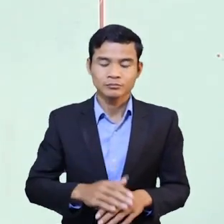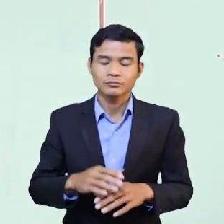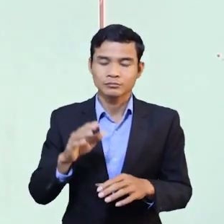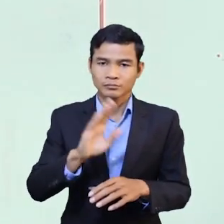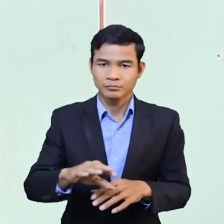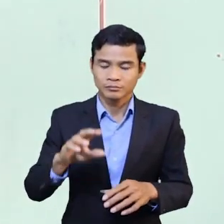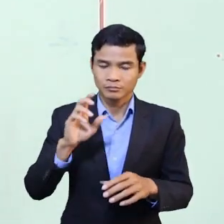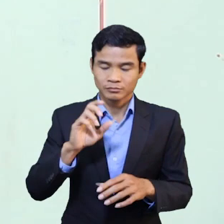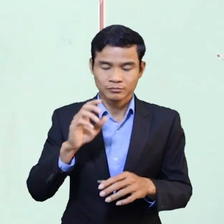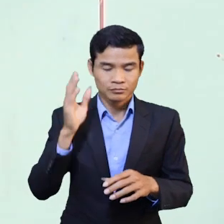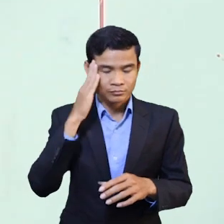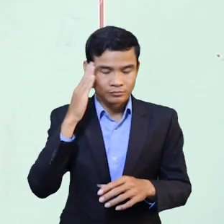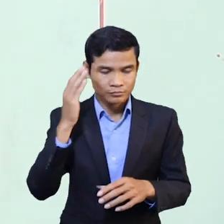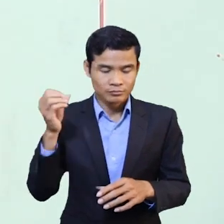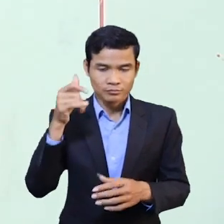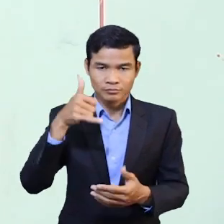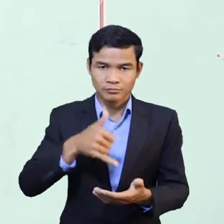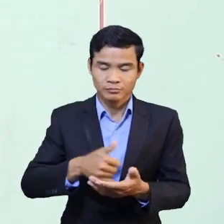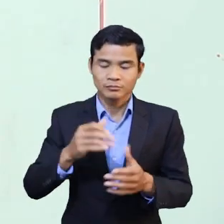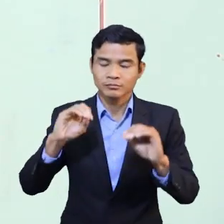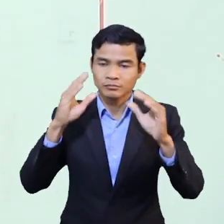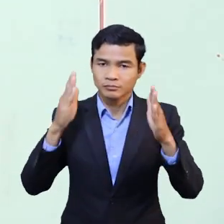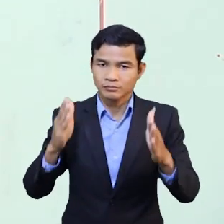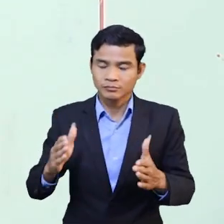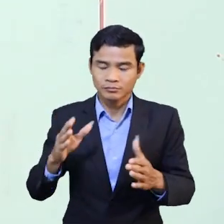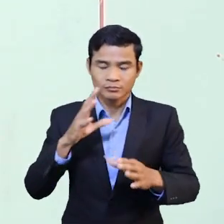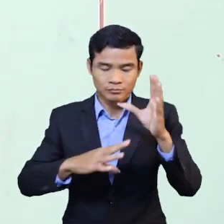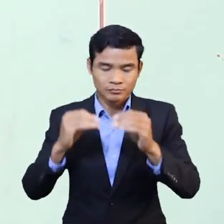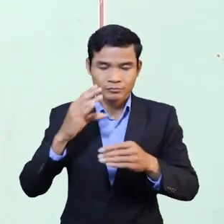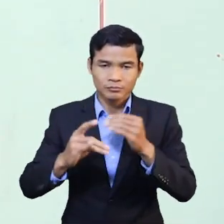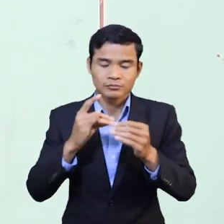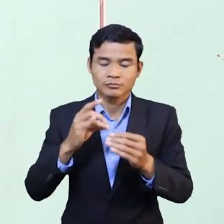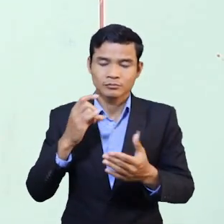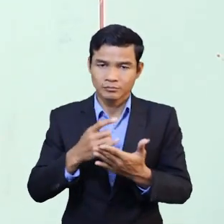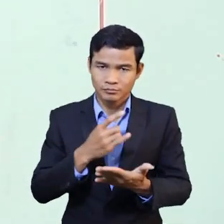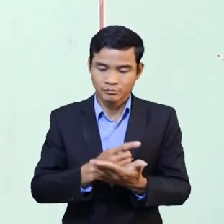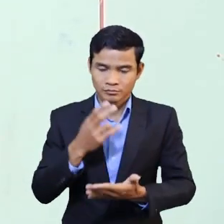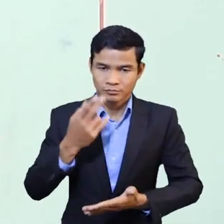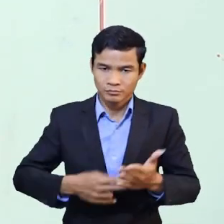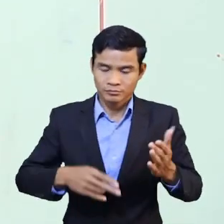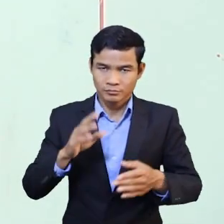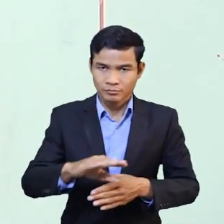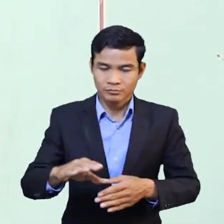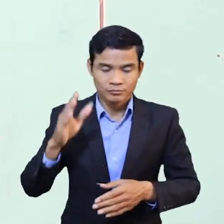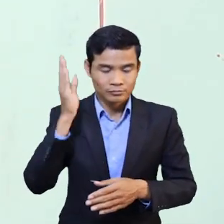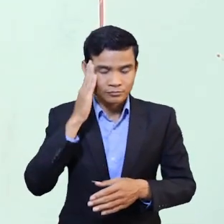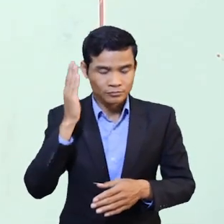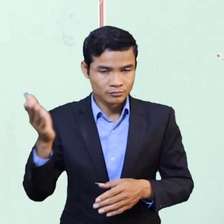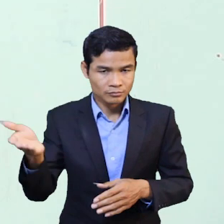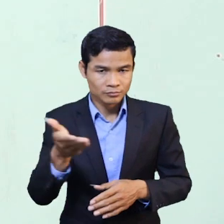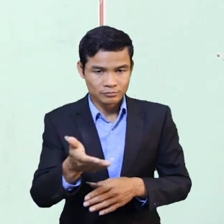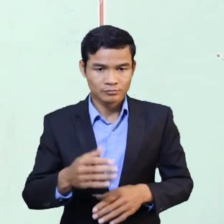con đăng tế tha ta thay nế chà ta dân riêng ông pi mê riêng ở vấy ạ à. Con đăng tế con